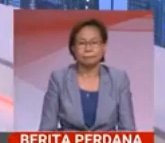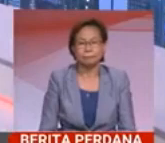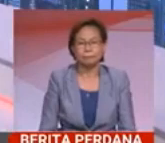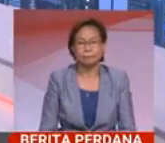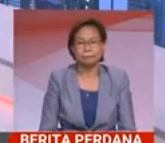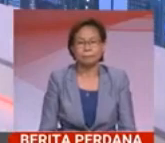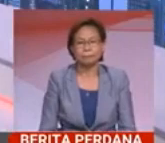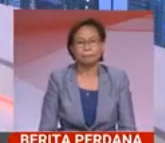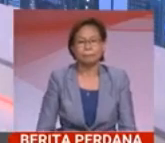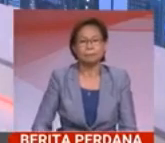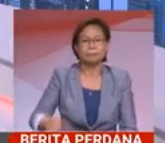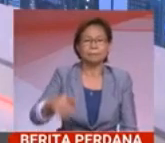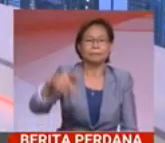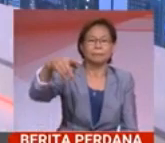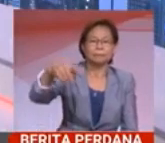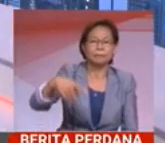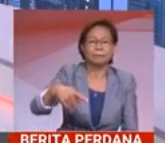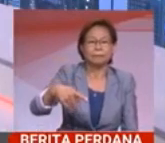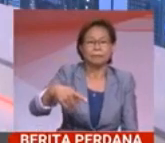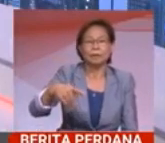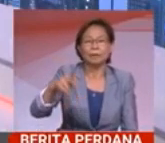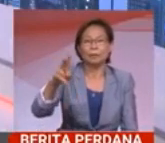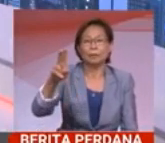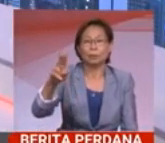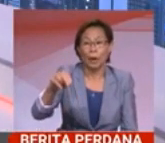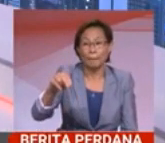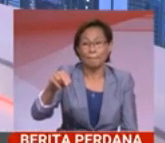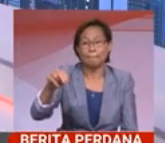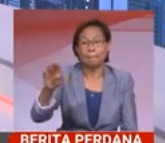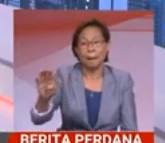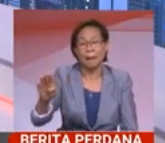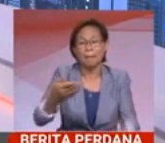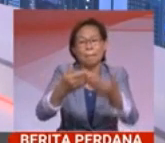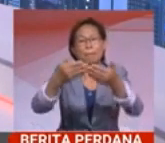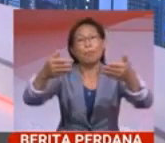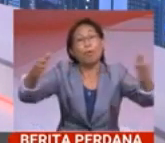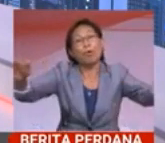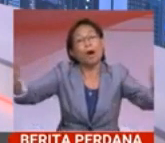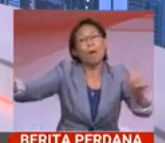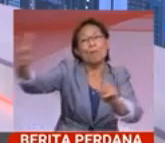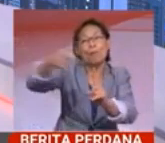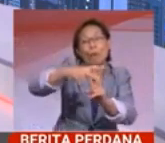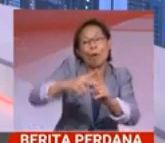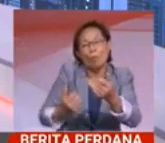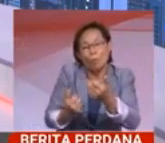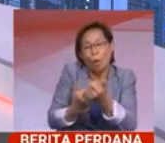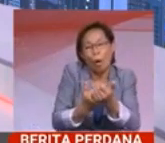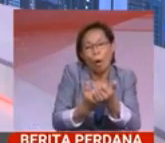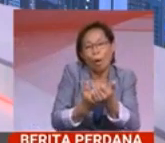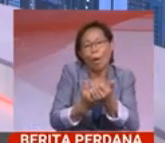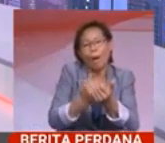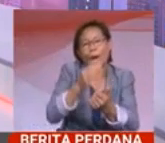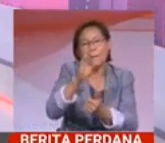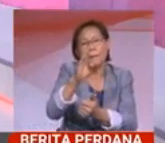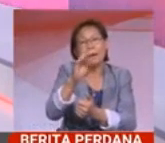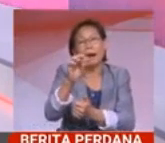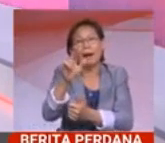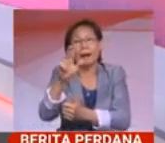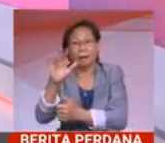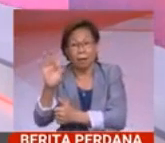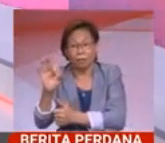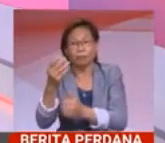berpadanan usahawan nasional berhati you and be membuka permohonan bagi pembiayaan mudah bumiputera biorev